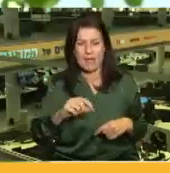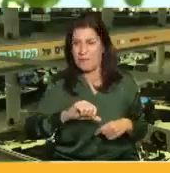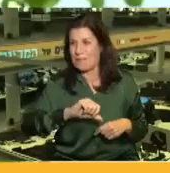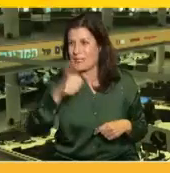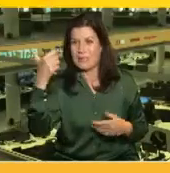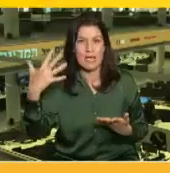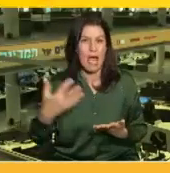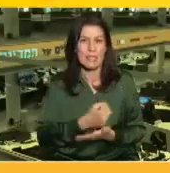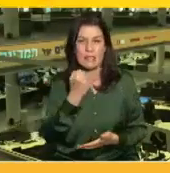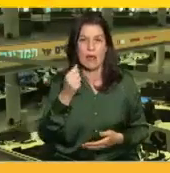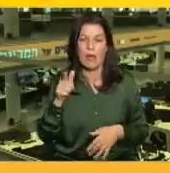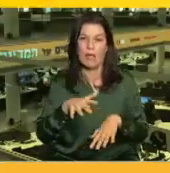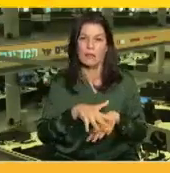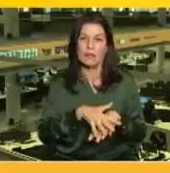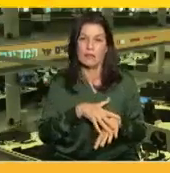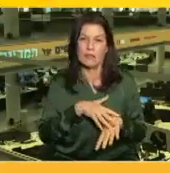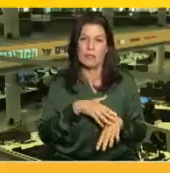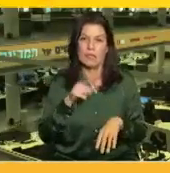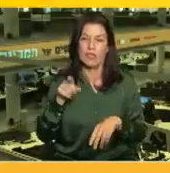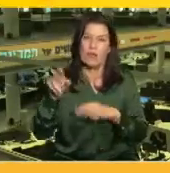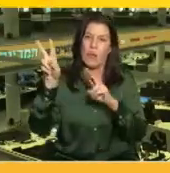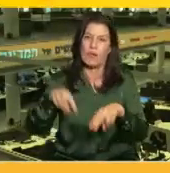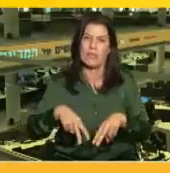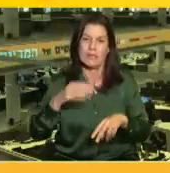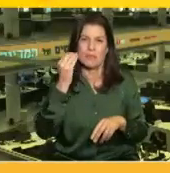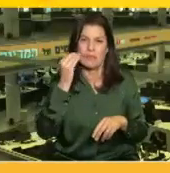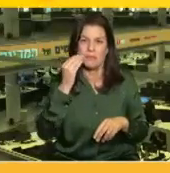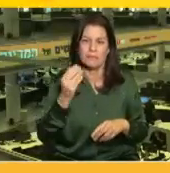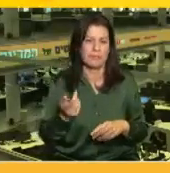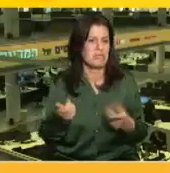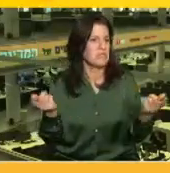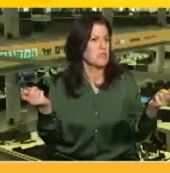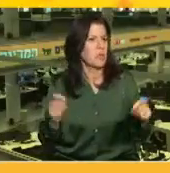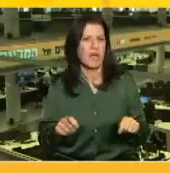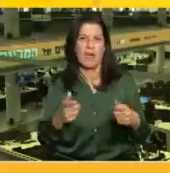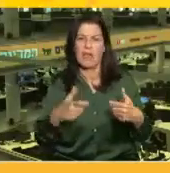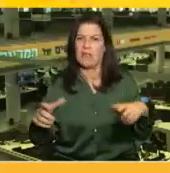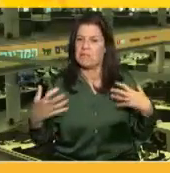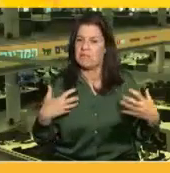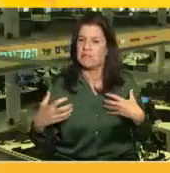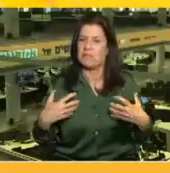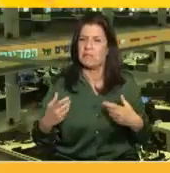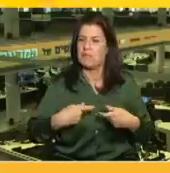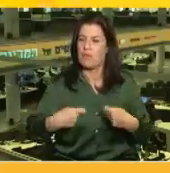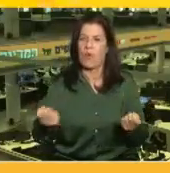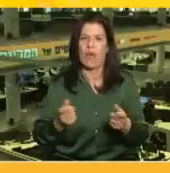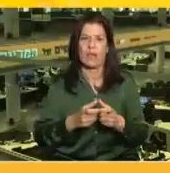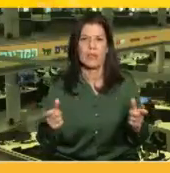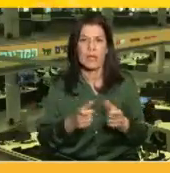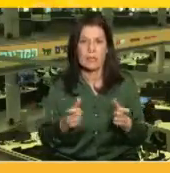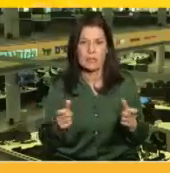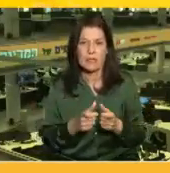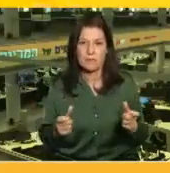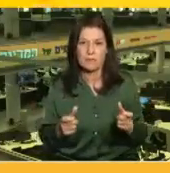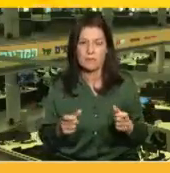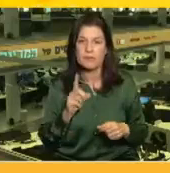ההצלחה, שירי, חוזרת משיקגו, סוגרת אולמות, סוגרת מופעים, מוכרת כרטיסים,